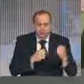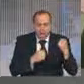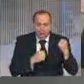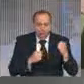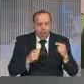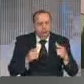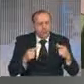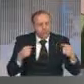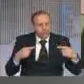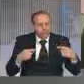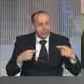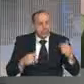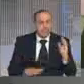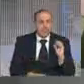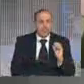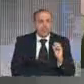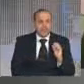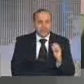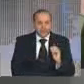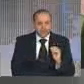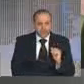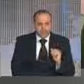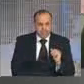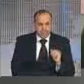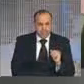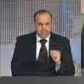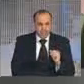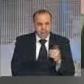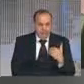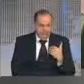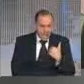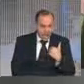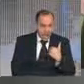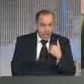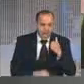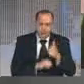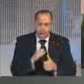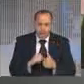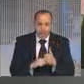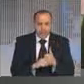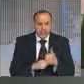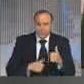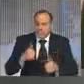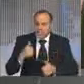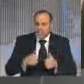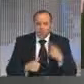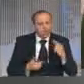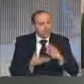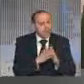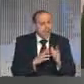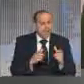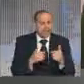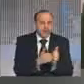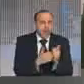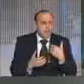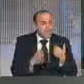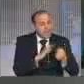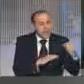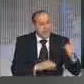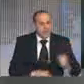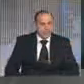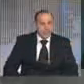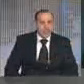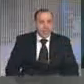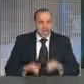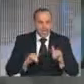الدورات اللي عننا اللي نعملوها طيله الموسم الرياضي معنات يتنافسوا عليها معظم الجمعيات لهذا يحب يفوز